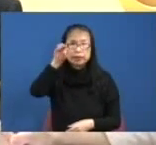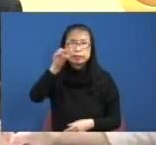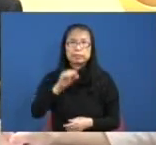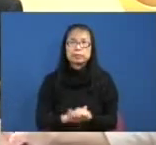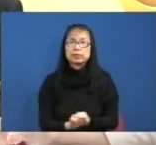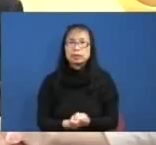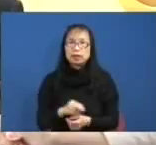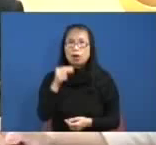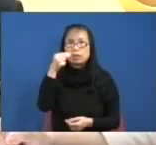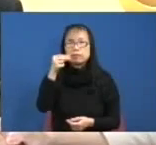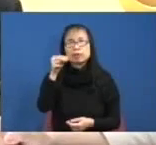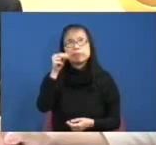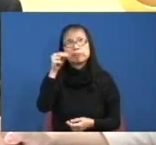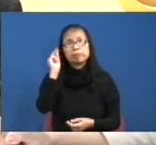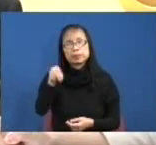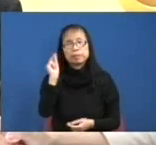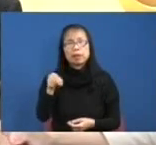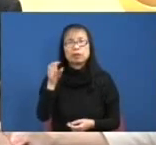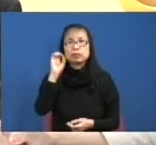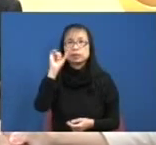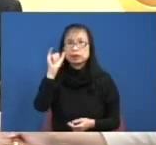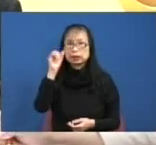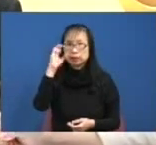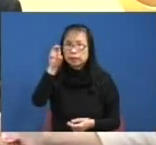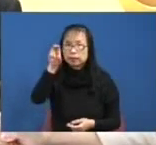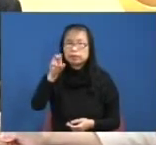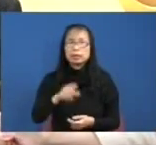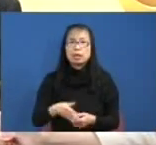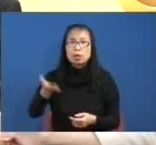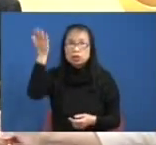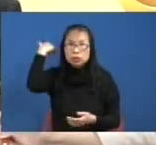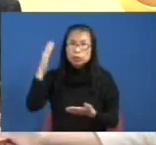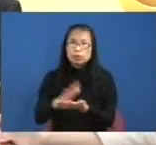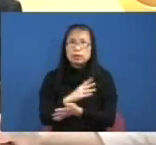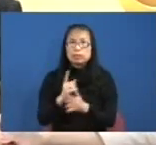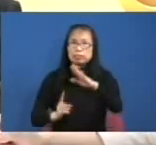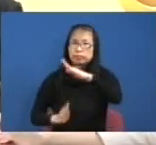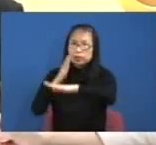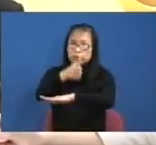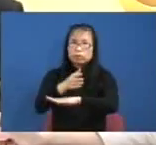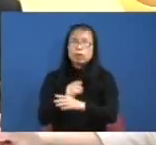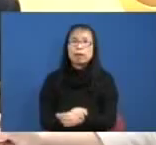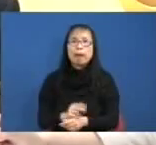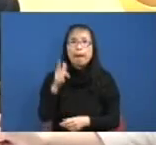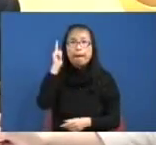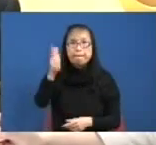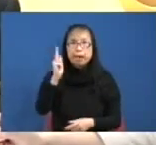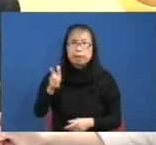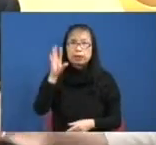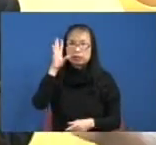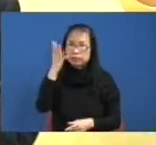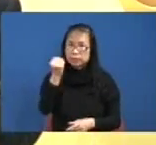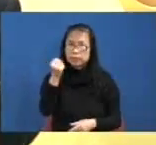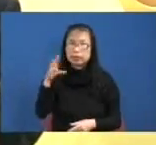760億還是780億左右，到去年呢就已經上到去超過了840億的了，但是